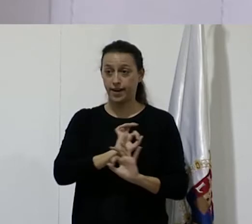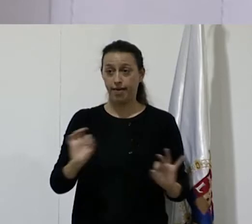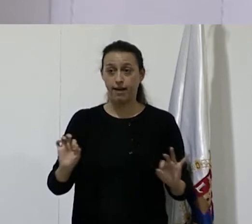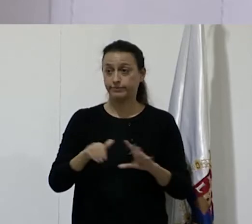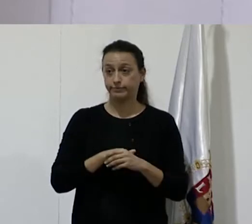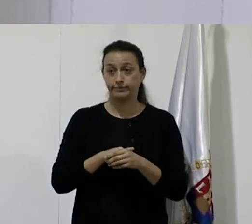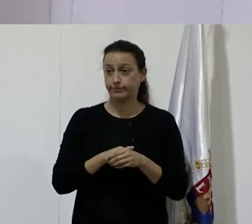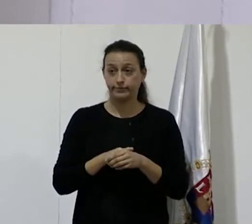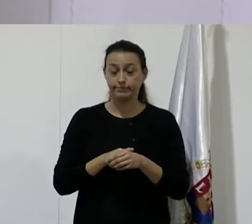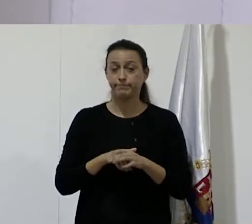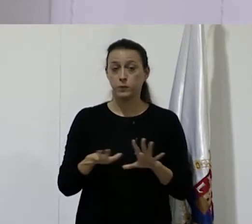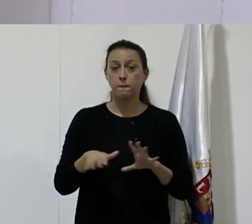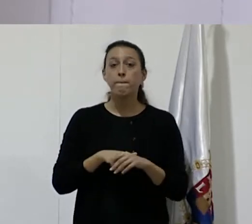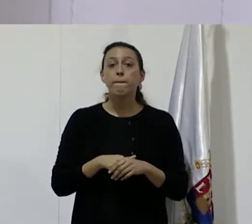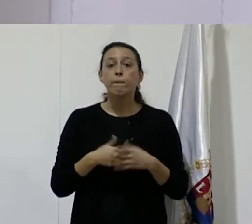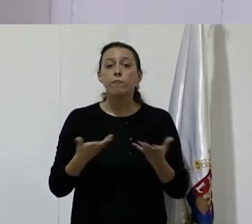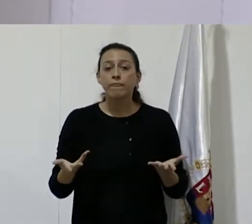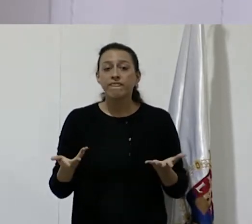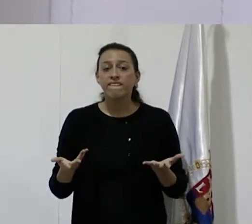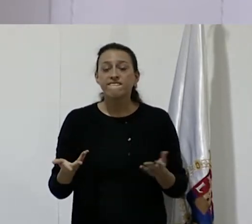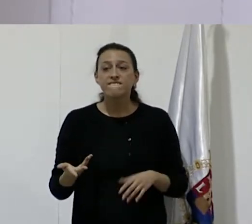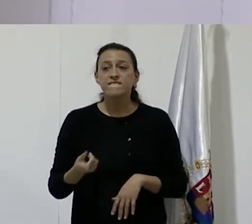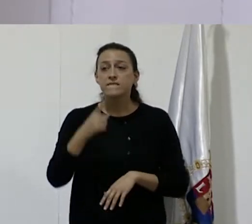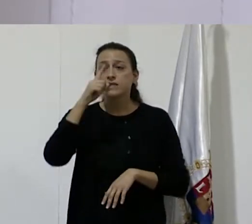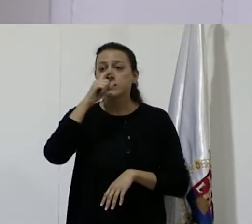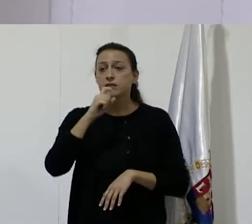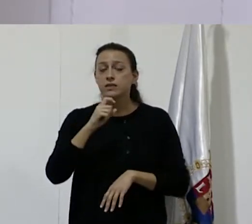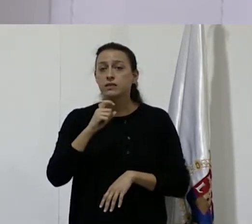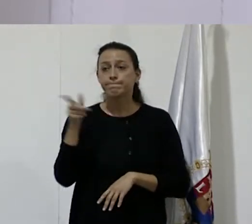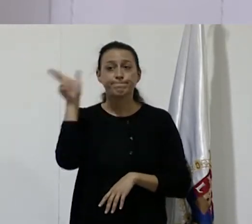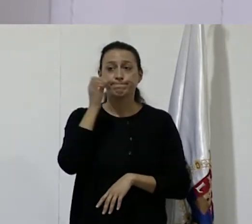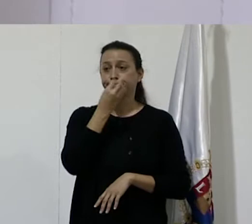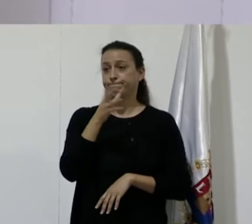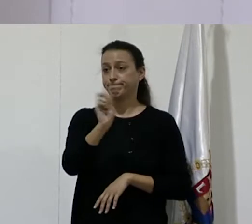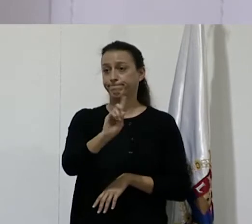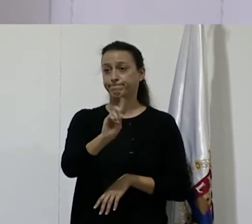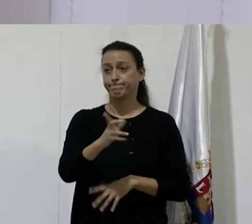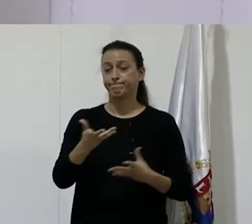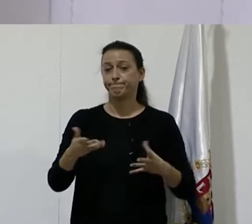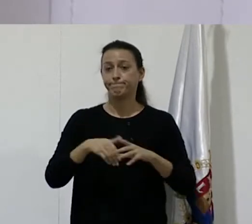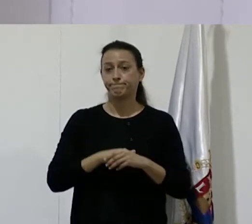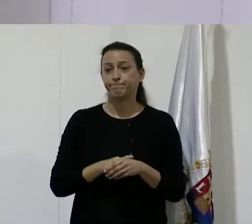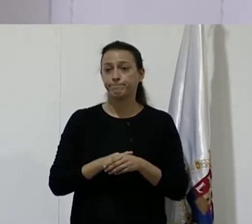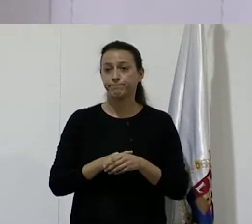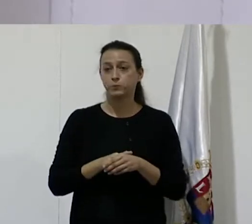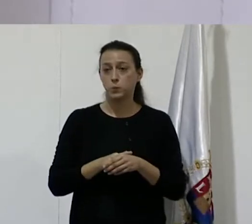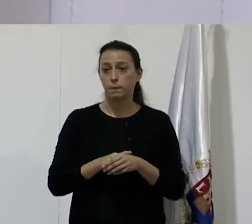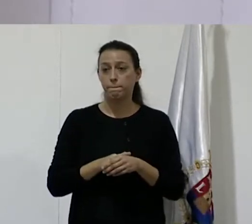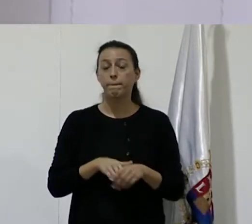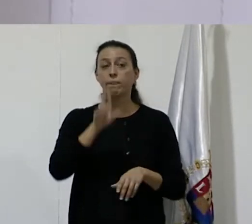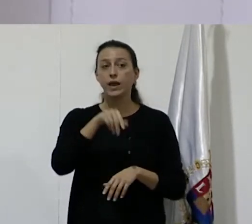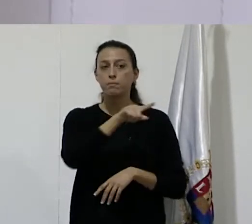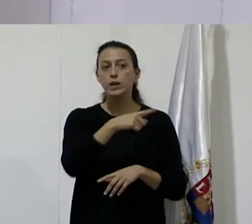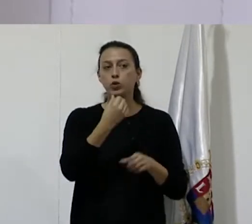amb escrits per a mostres artístiques. En 1964 va escriure en el catàleg d'Espanya Libre per a Itàlia i la projecció internacional de les